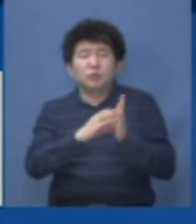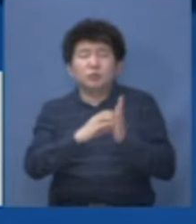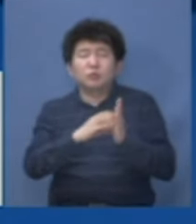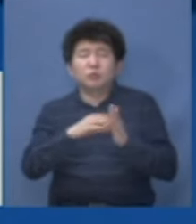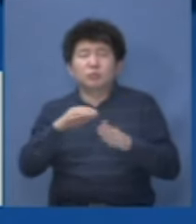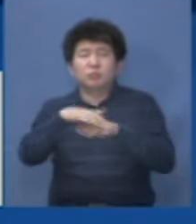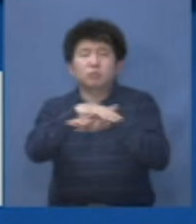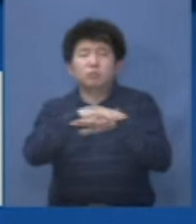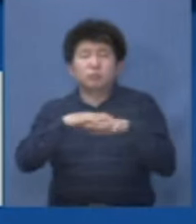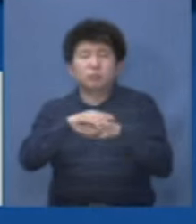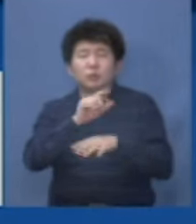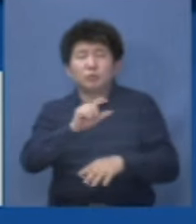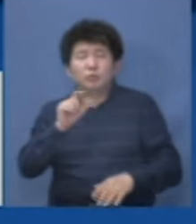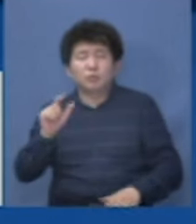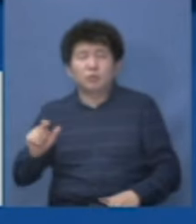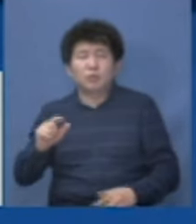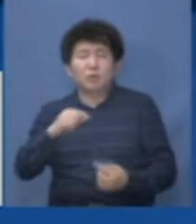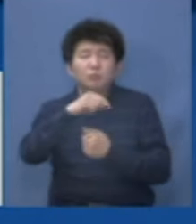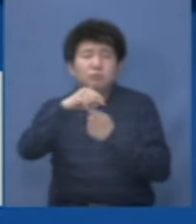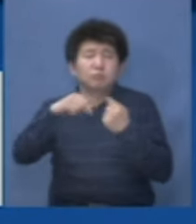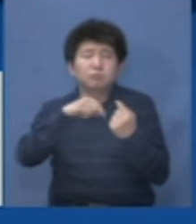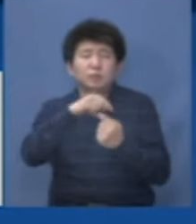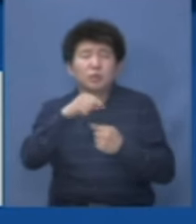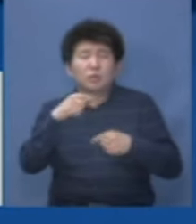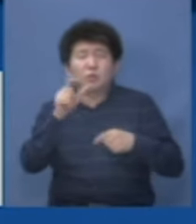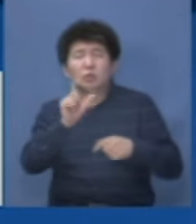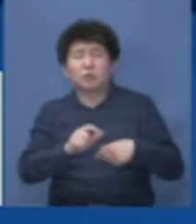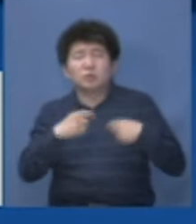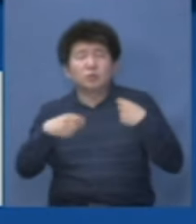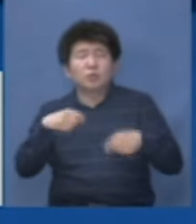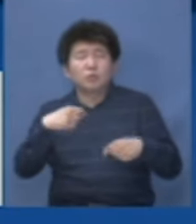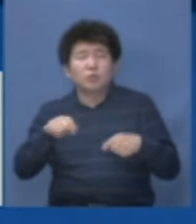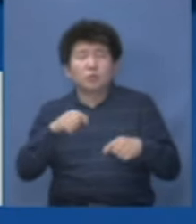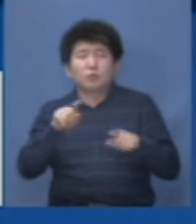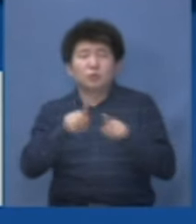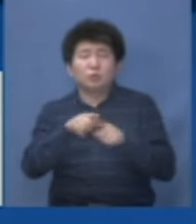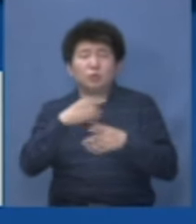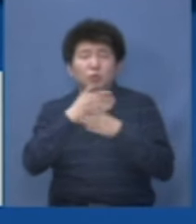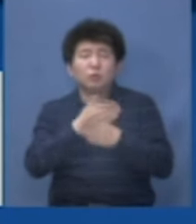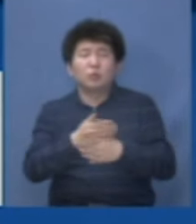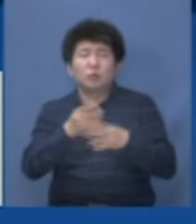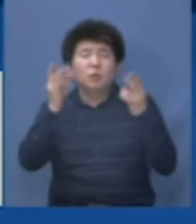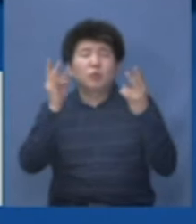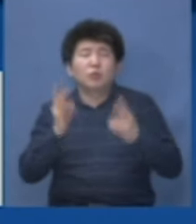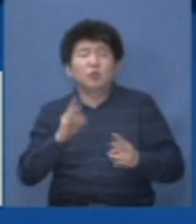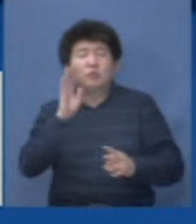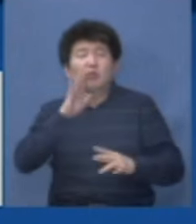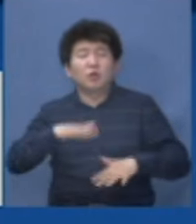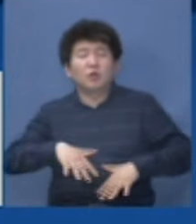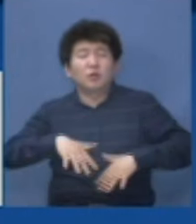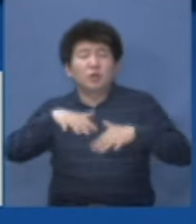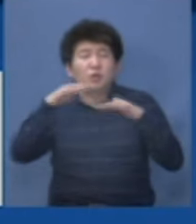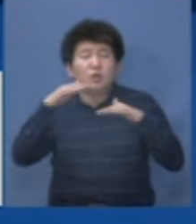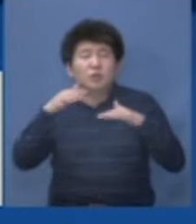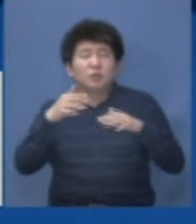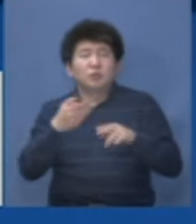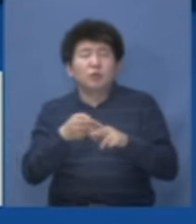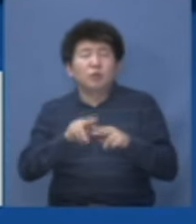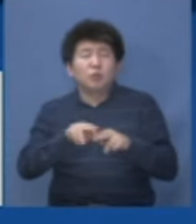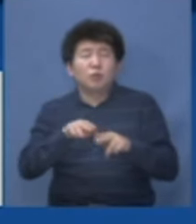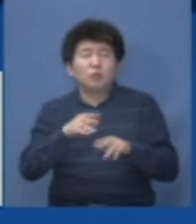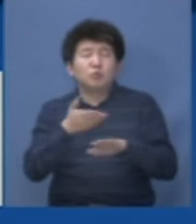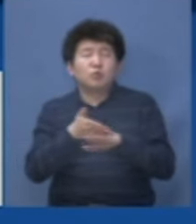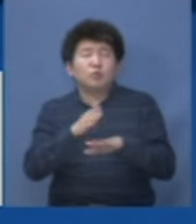жұмылып, кәсіпкерлер ат салысып, барлығы қолда бар көмегін аямауда. Табиғи апат зардабынан шеккендерге осындай қиын кезде